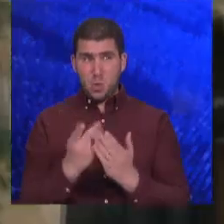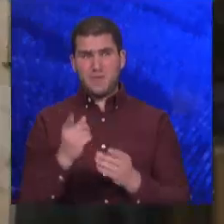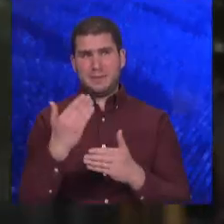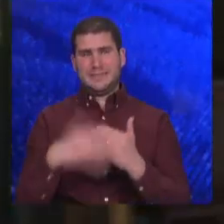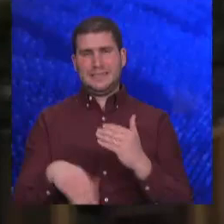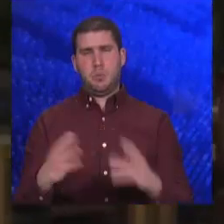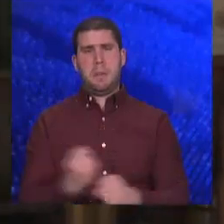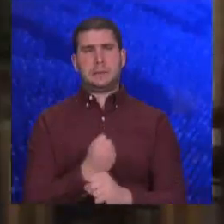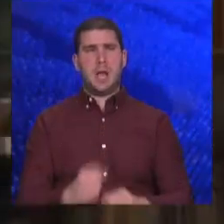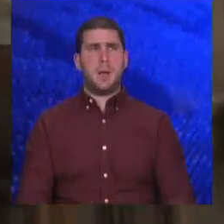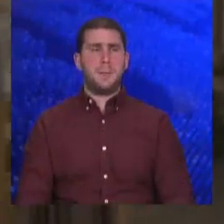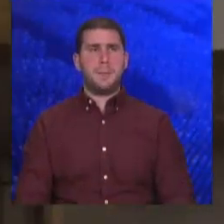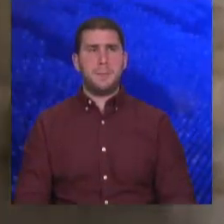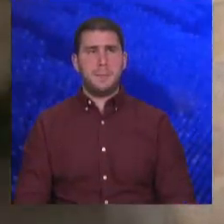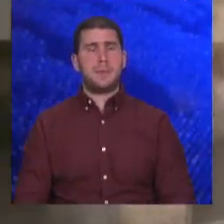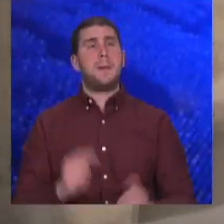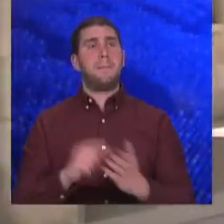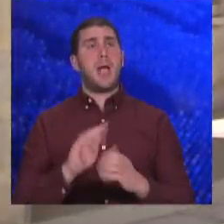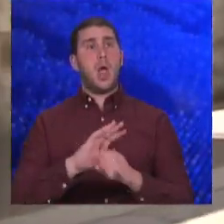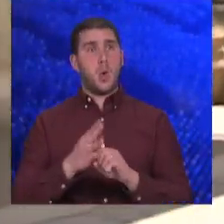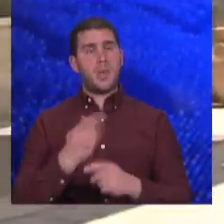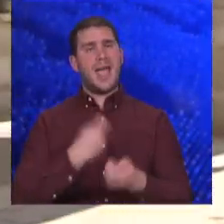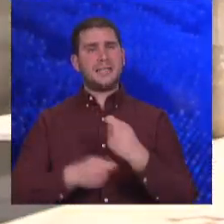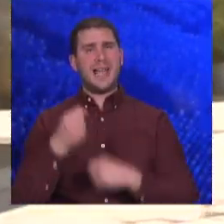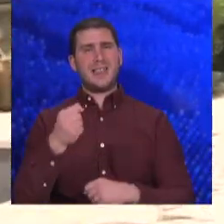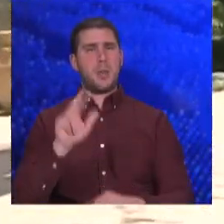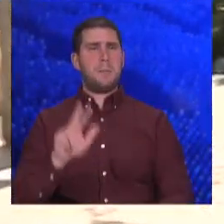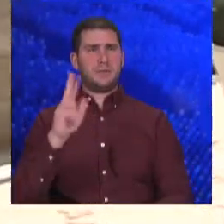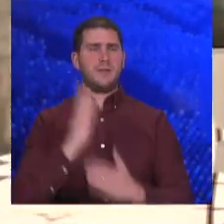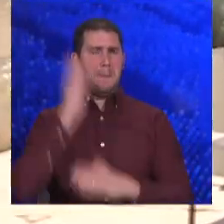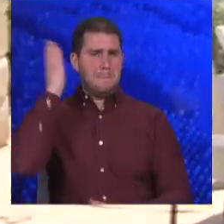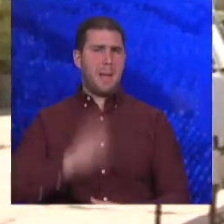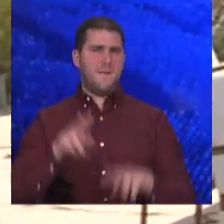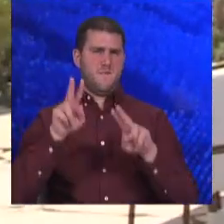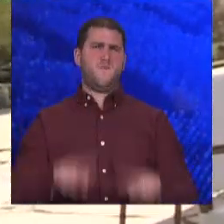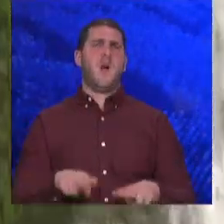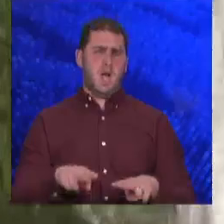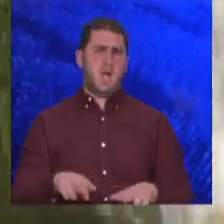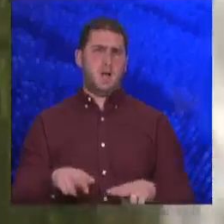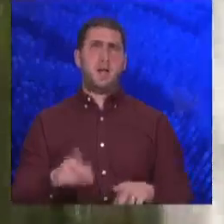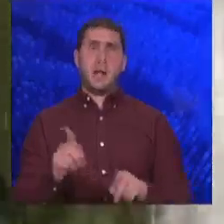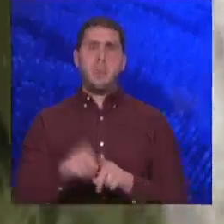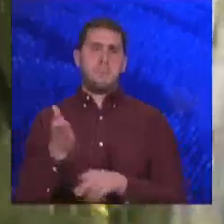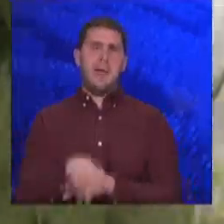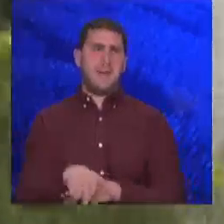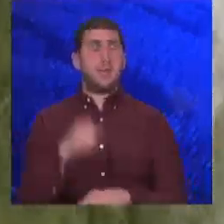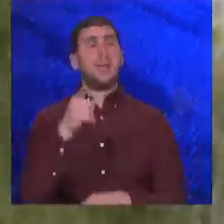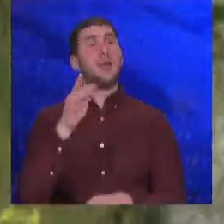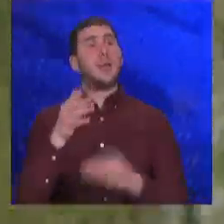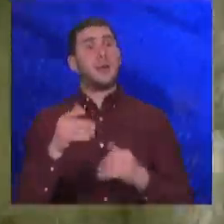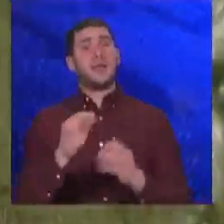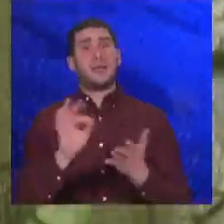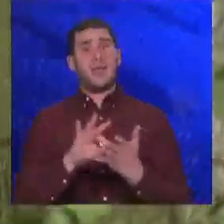בהצלחה. בשל הקורונה, עסקי התיירות בצפון קיבלו מכה קשה, שלא לומר מכת מוות. דווקא כעת, כשפסח